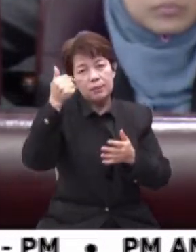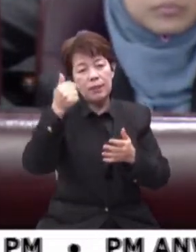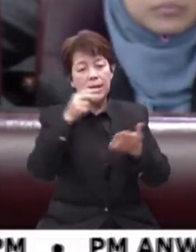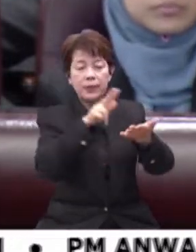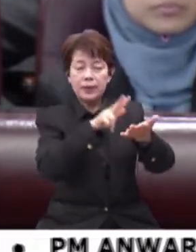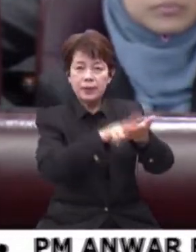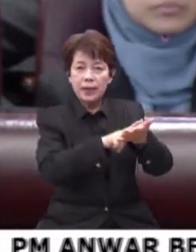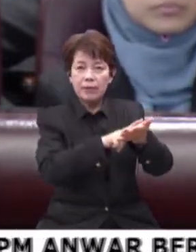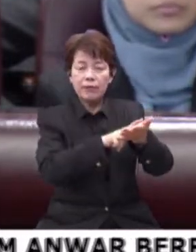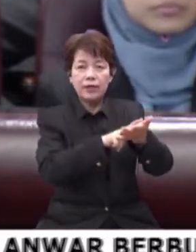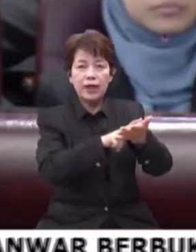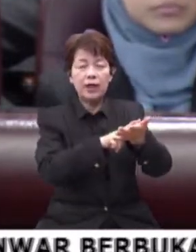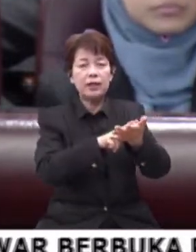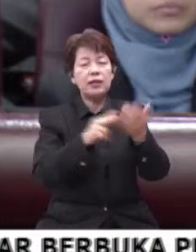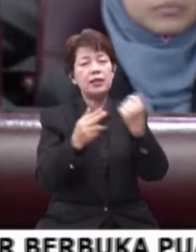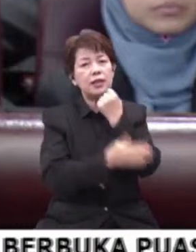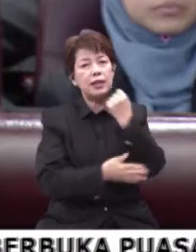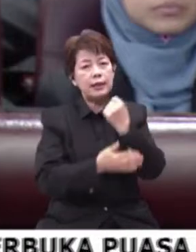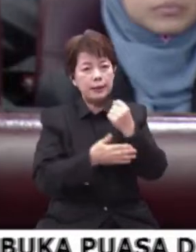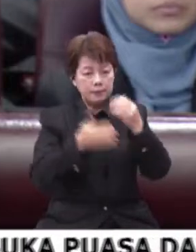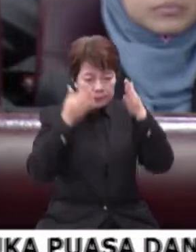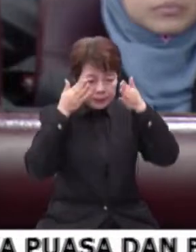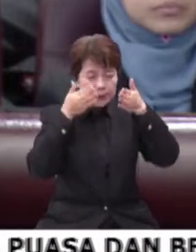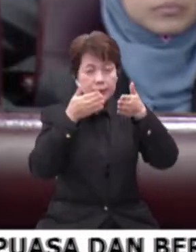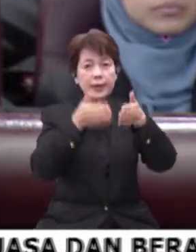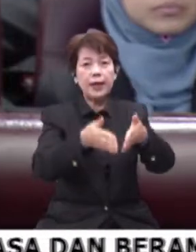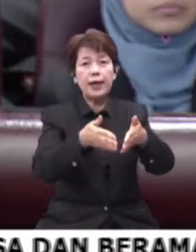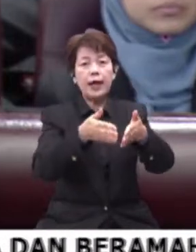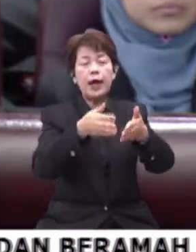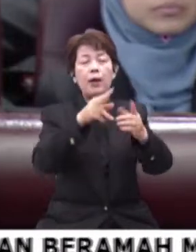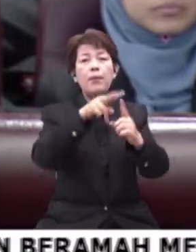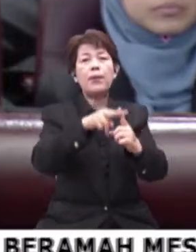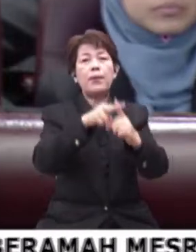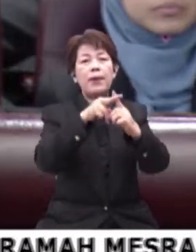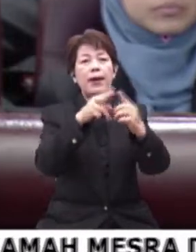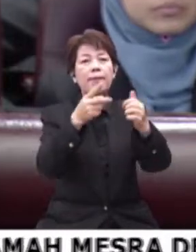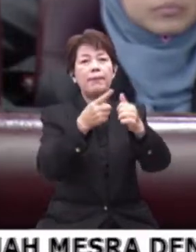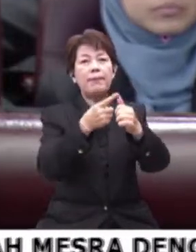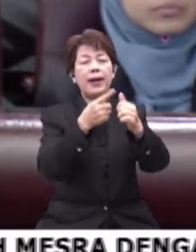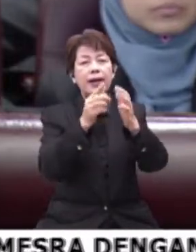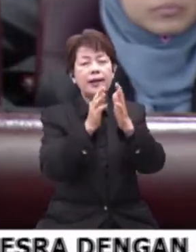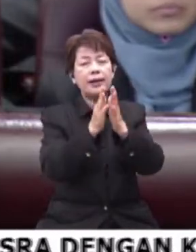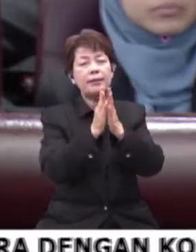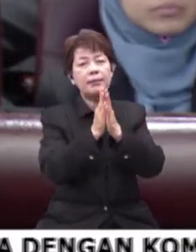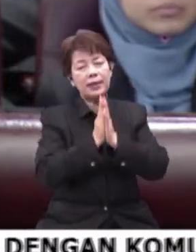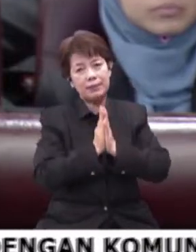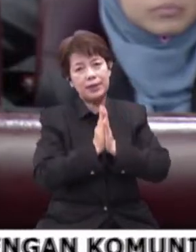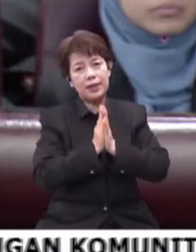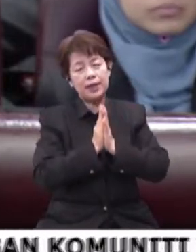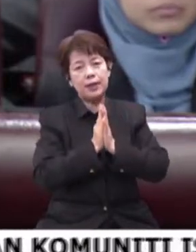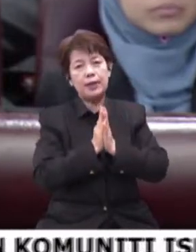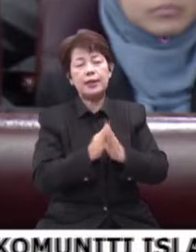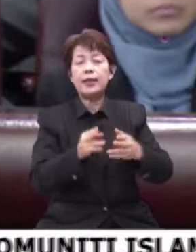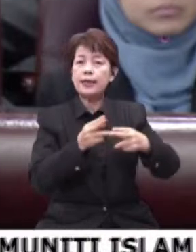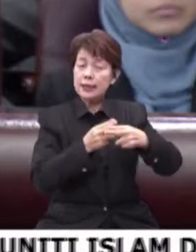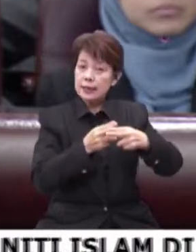tumpuan untuk permohonan kali pertama saja Ini sementara